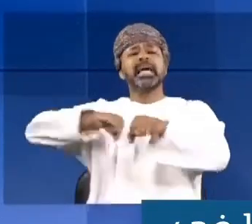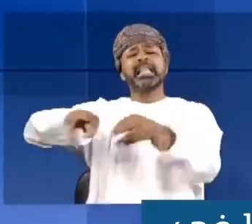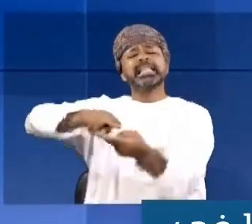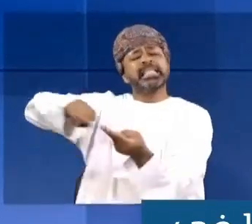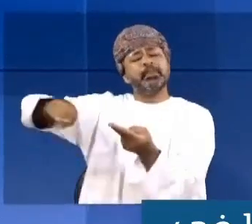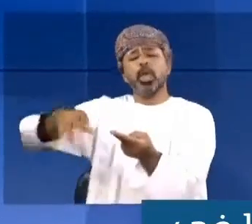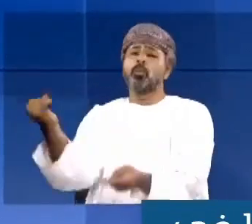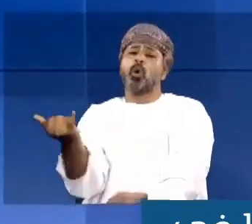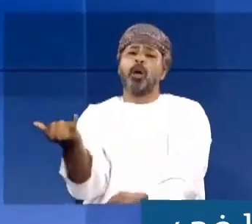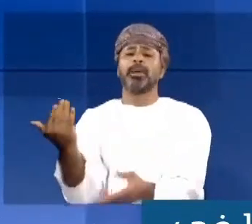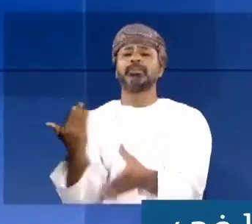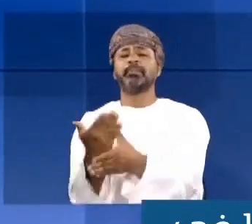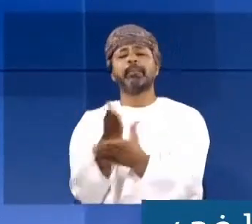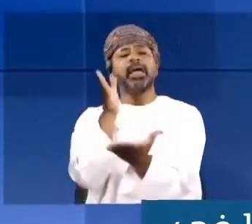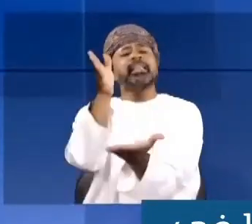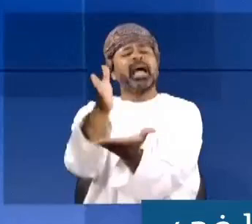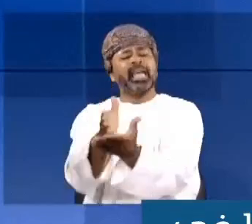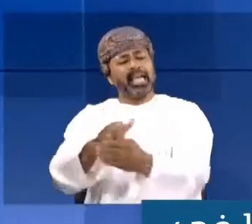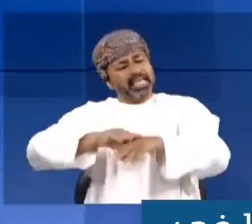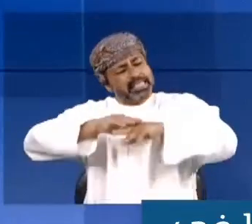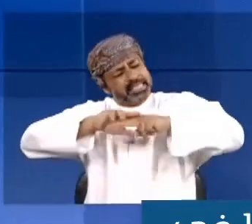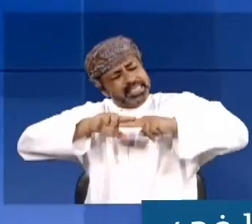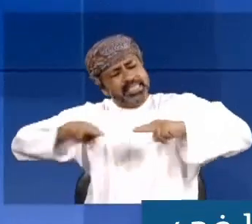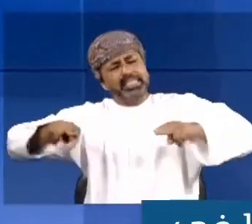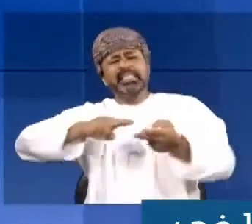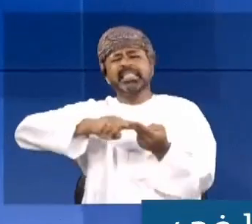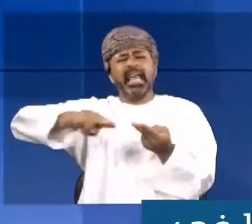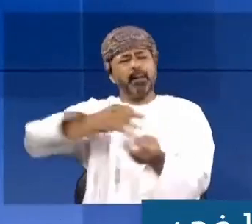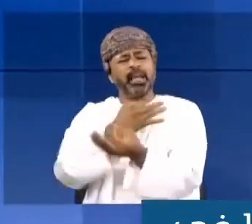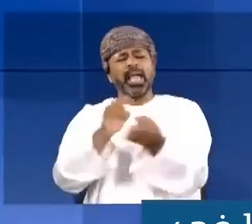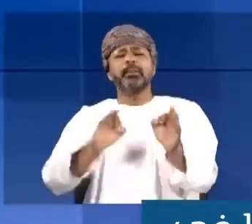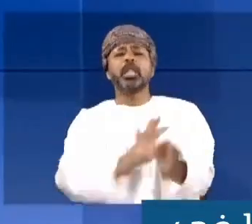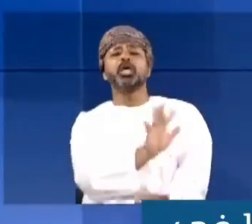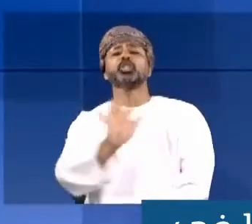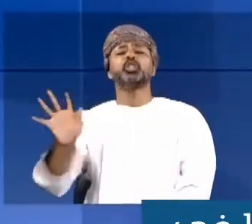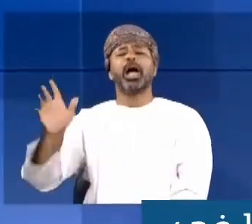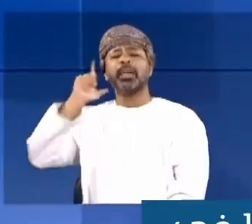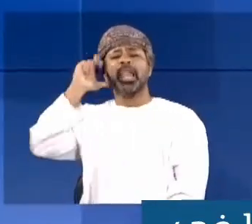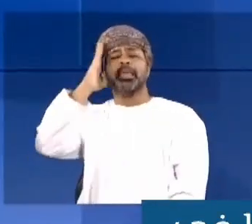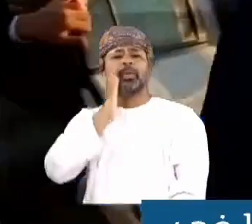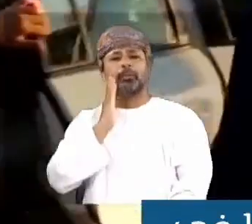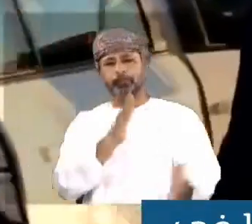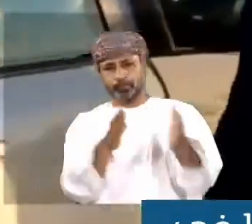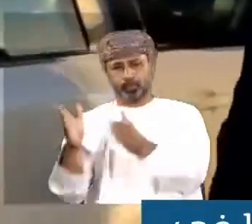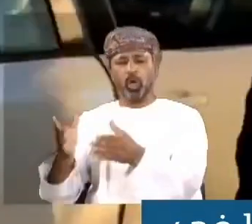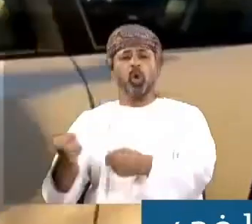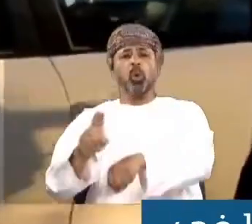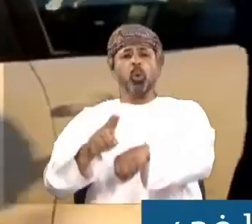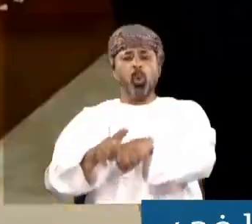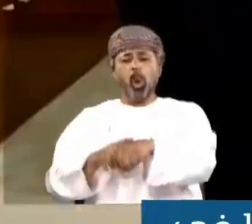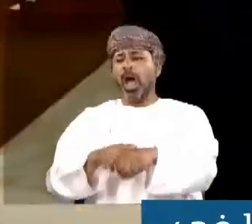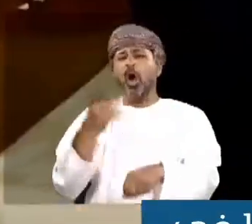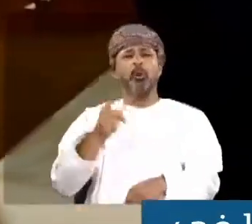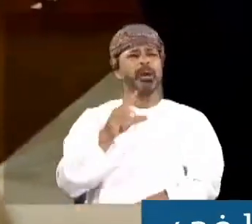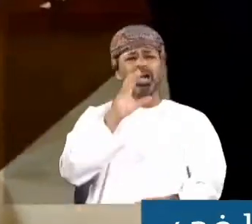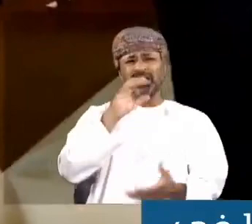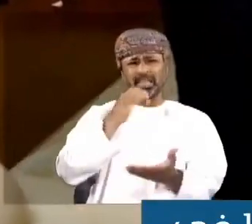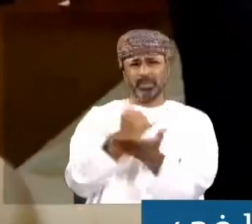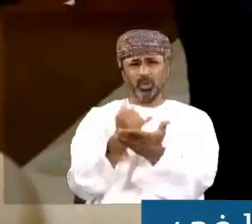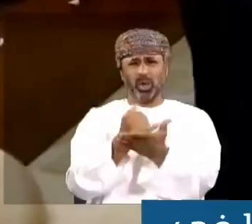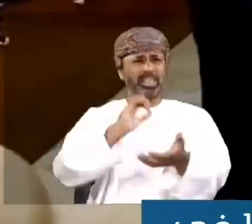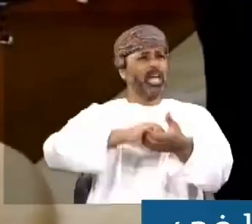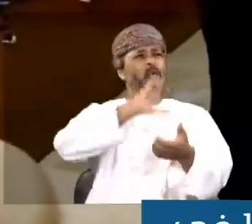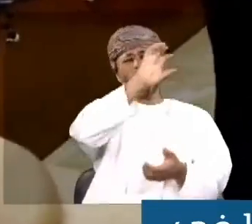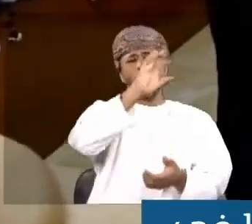مهم في تحقيق الاستقرار للشعب الليبي. ورحب بوريل بالاتفاق الأخير لوقف